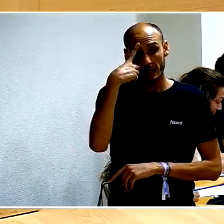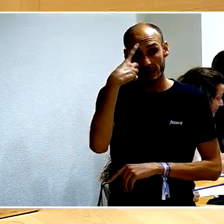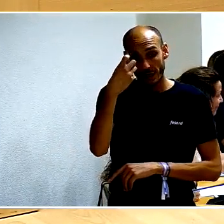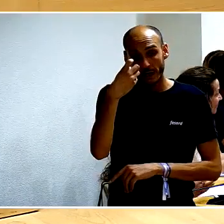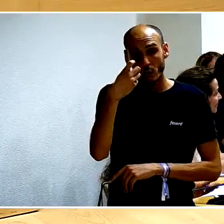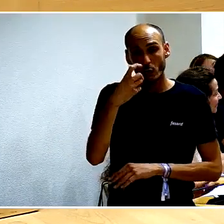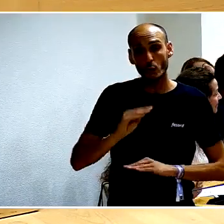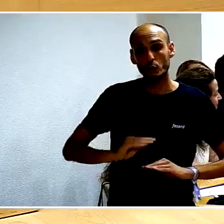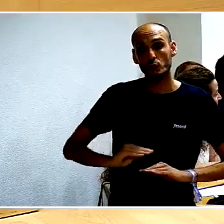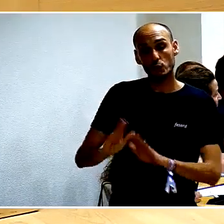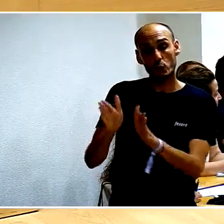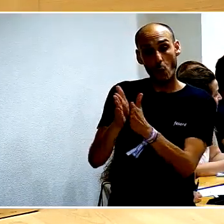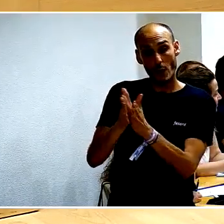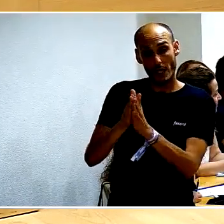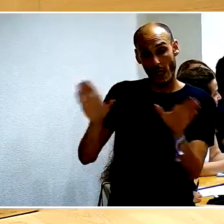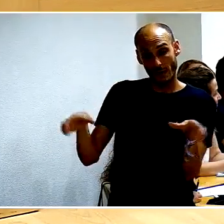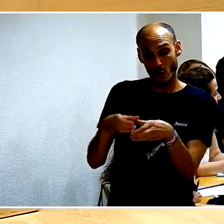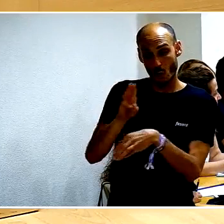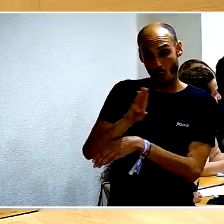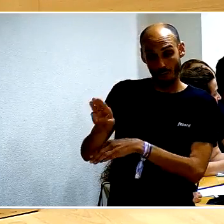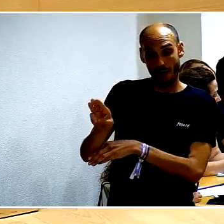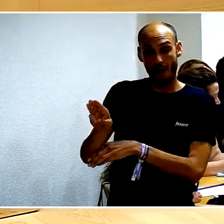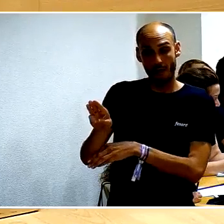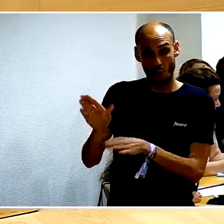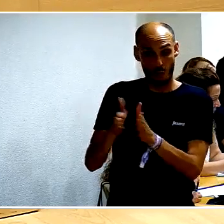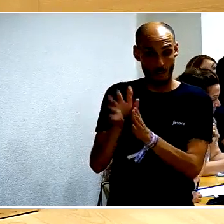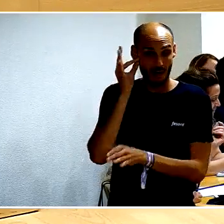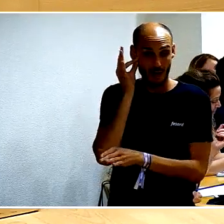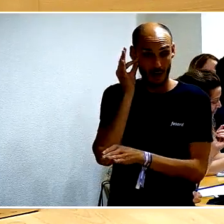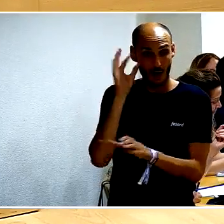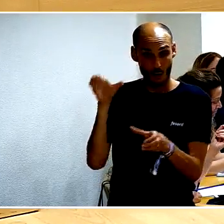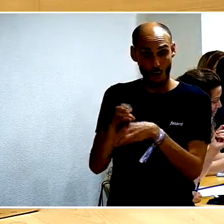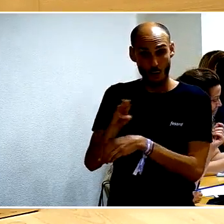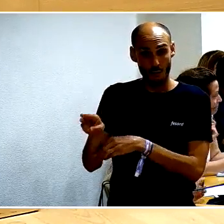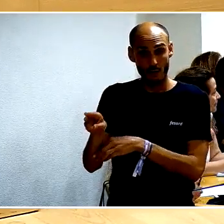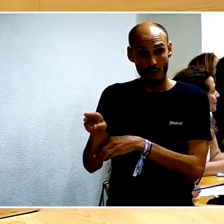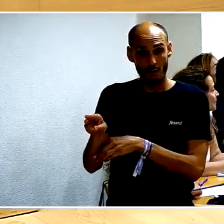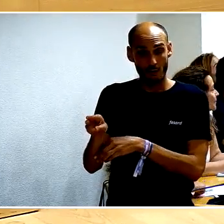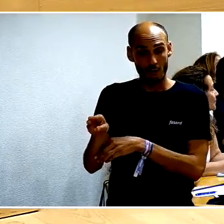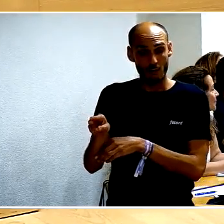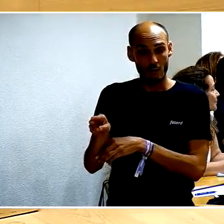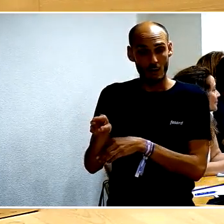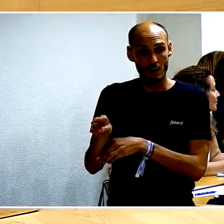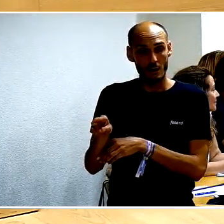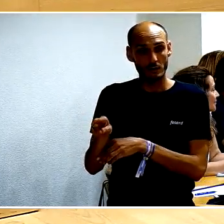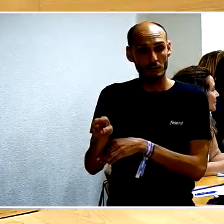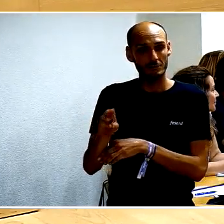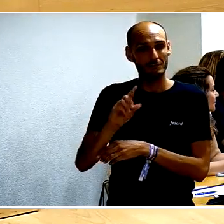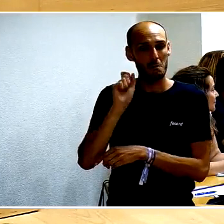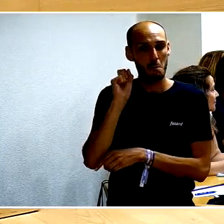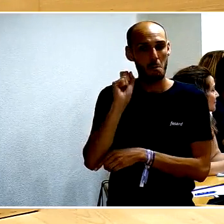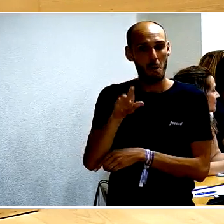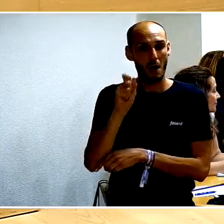companya del seu partit polític, del Partit Popular i d'esta corporació, va ficar el nom de Paiporta en tots els mitjans de